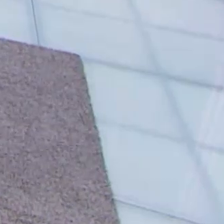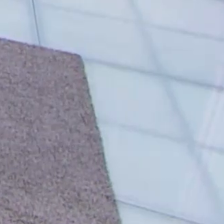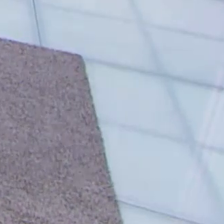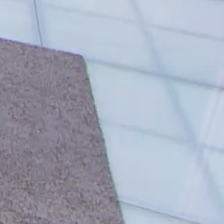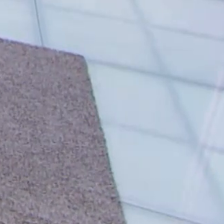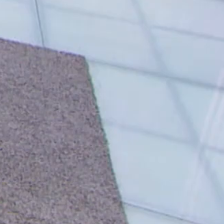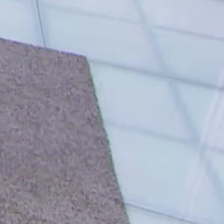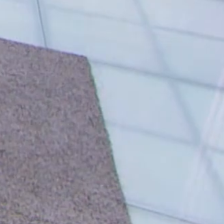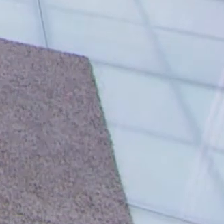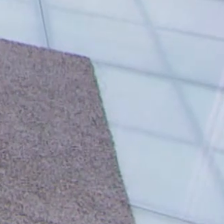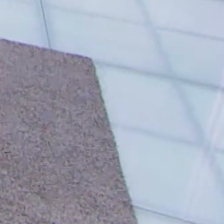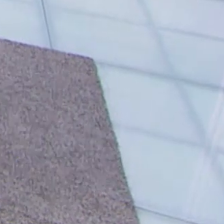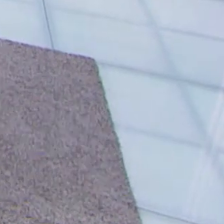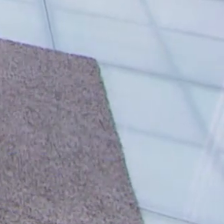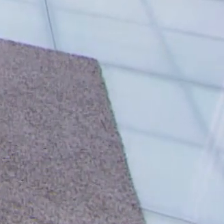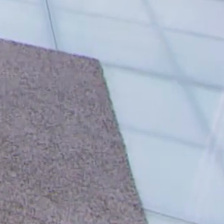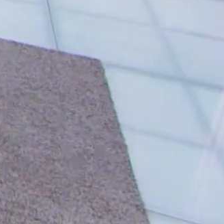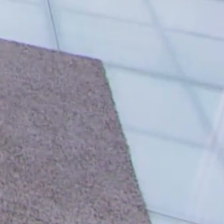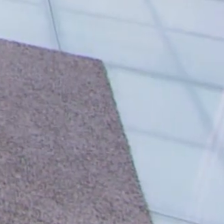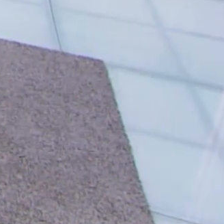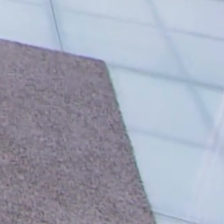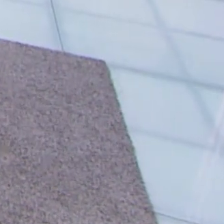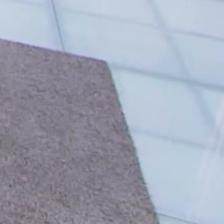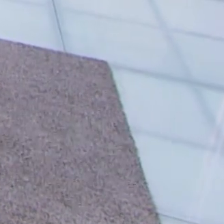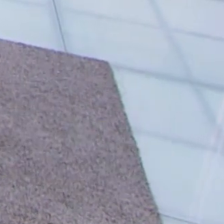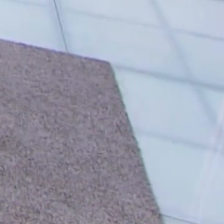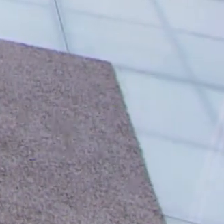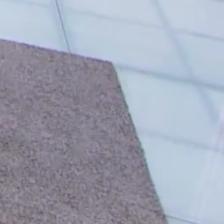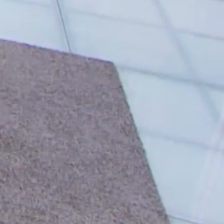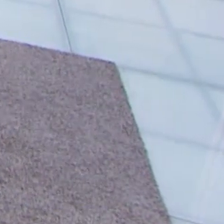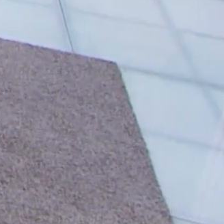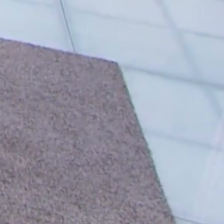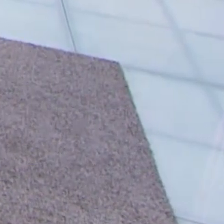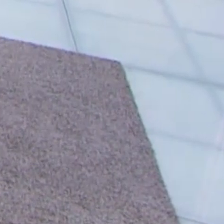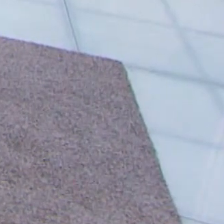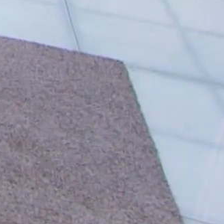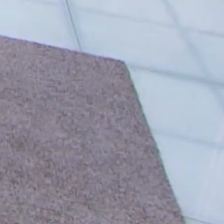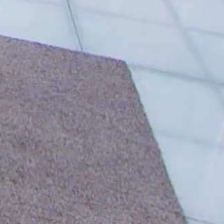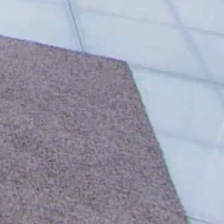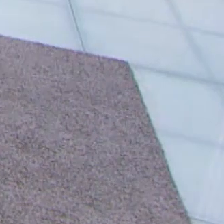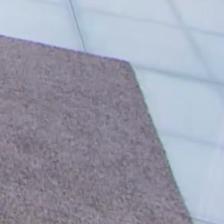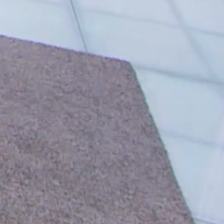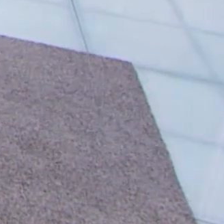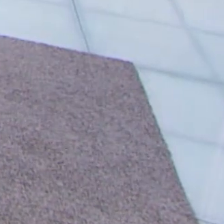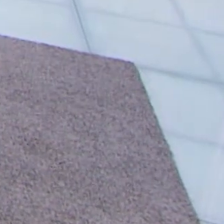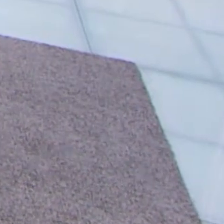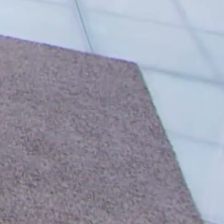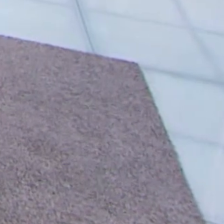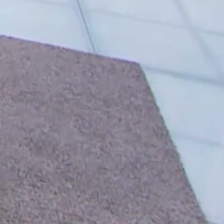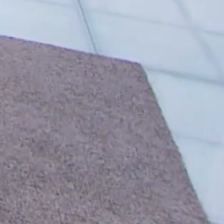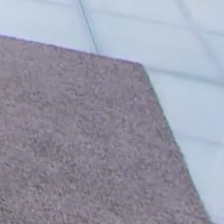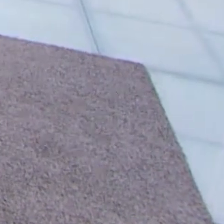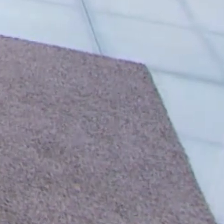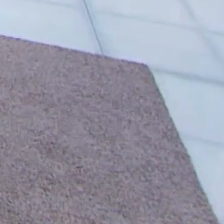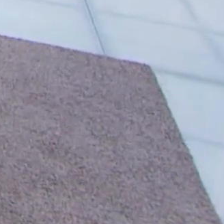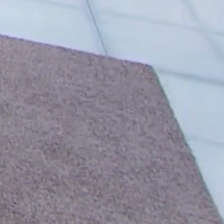გარდა ამისა, პირში მოთავსებული არის ენა. ენა არის კუნთოვანი ორგანო, მასზე არის სხვადასხვა გემოს